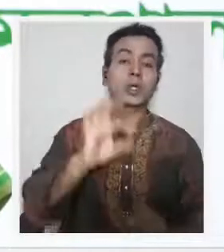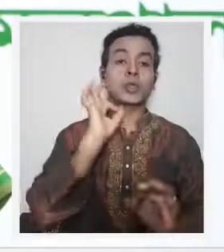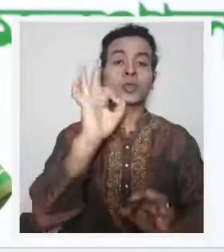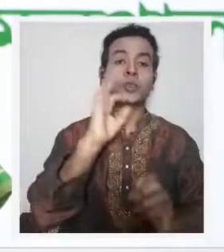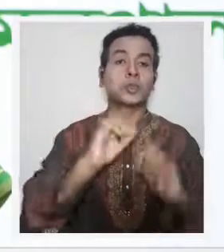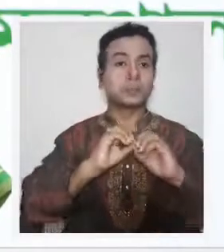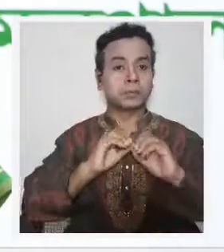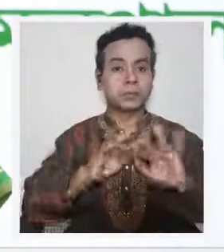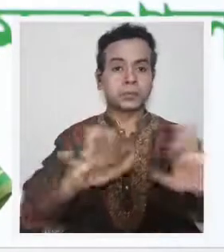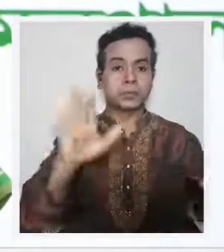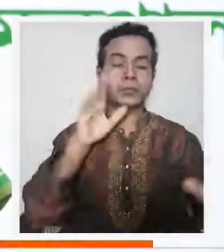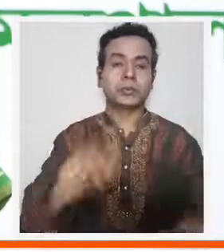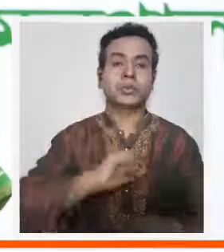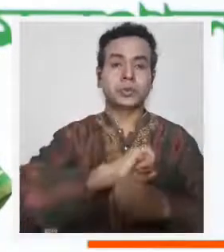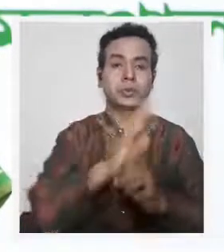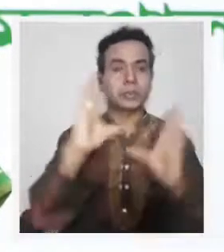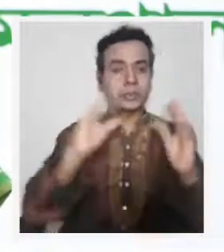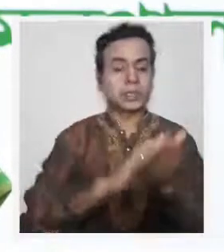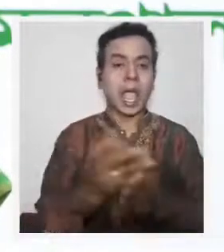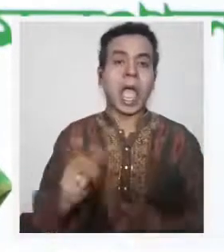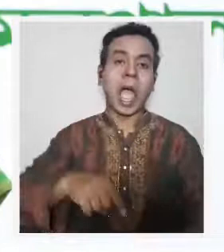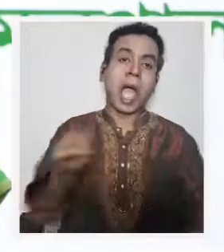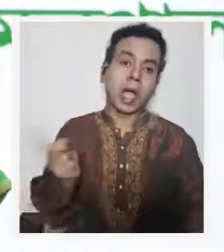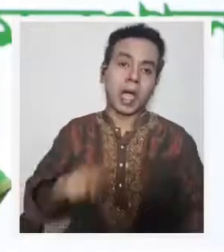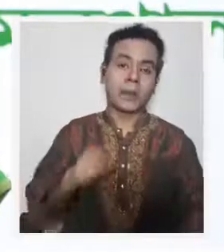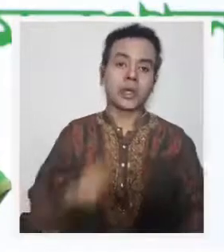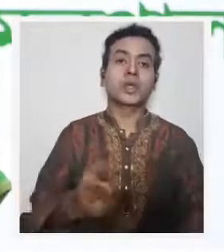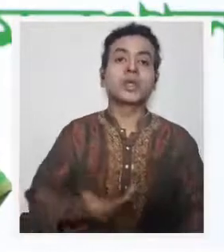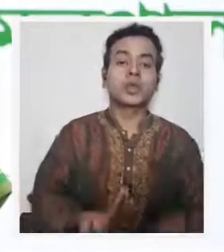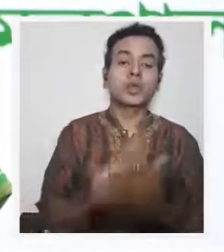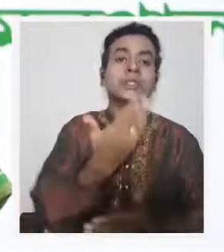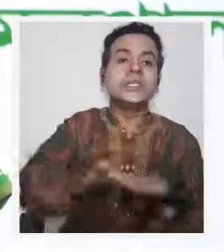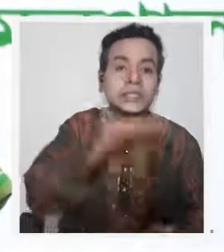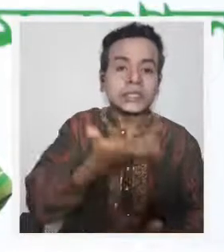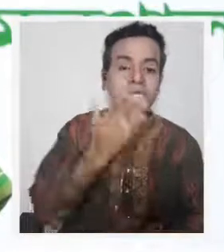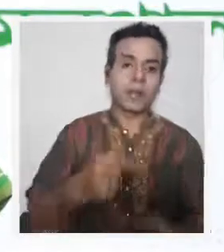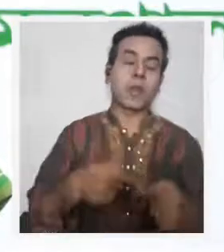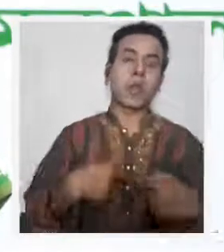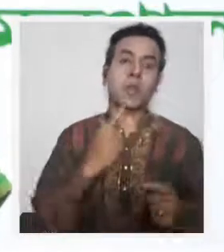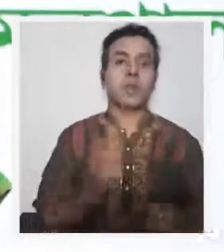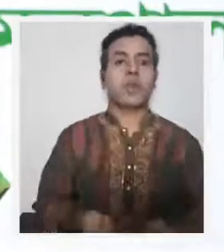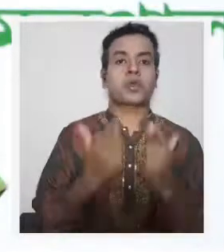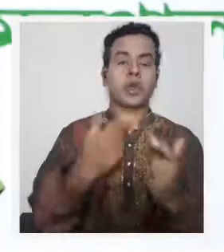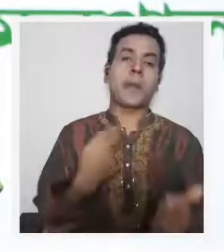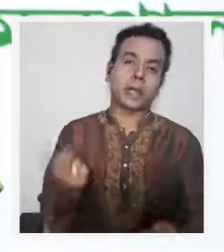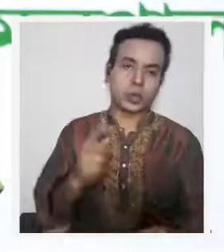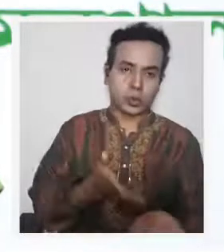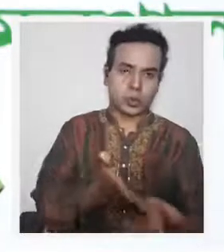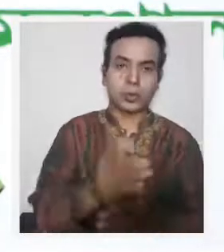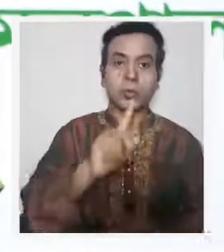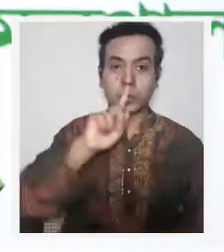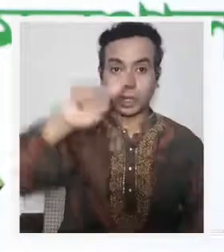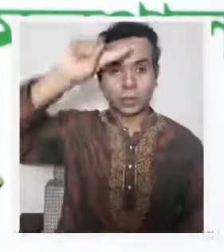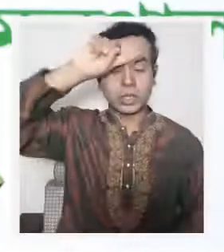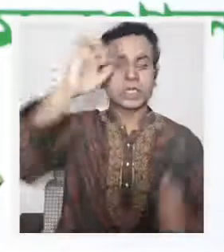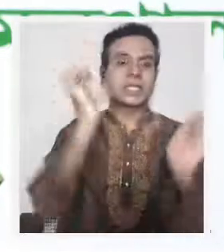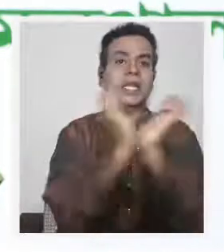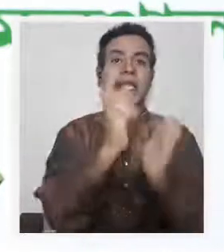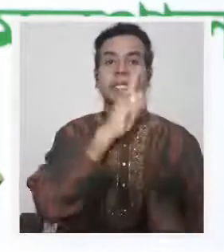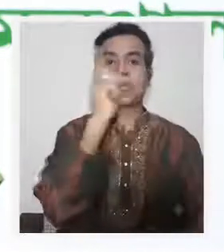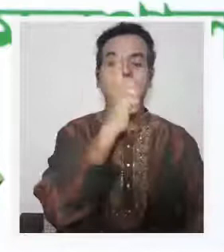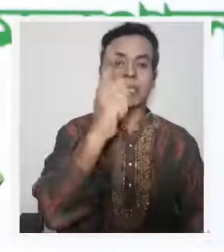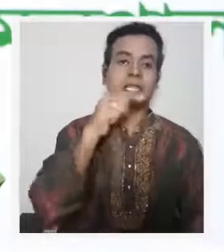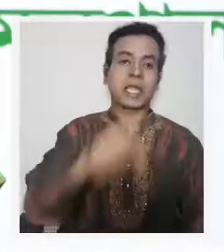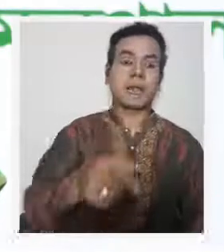পৃথিবী আবার সব কিছু আগের মতো স্বাভাবিক হয়ে যাক, নতুন শিক্ষা নিয়ে শুরু হোক আমাদের সচেতন পথ চলা।